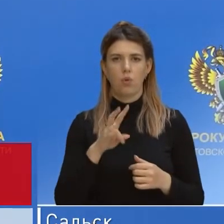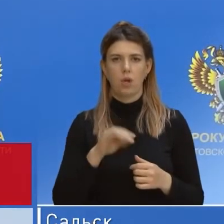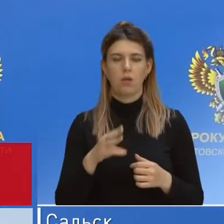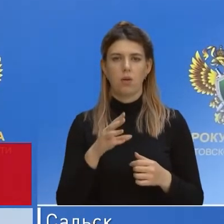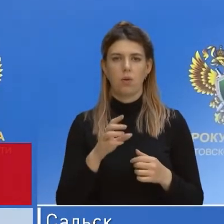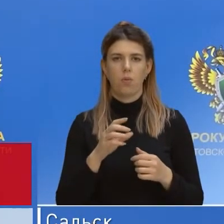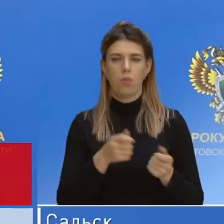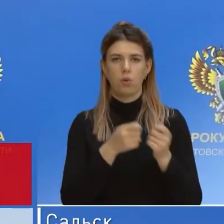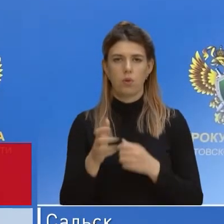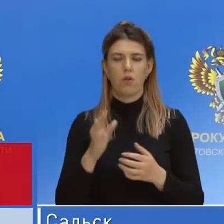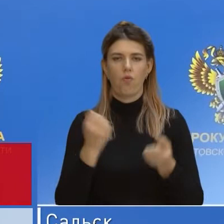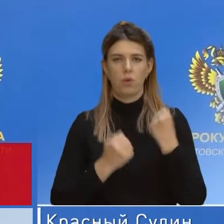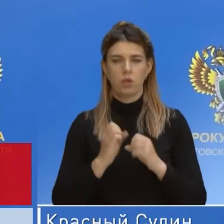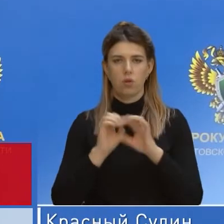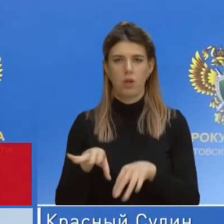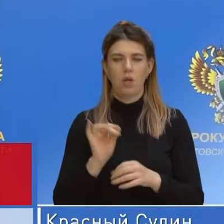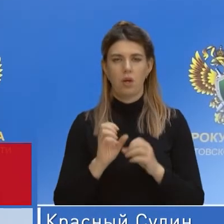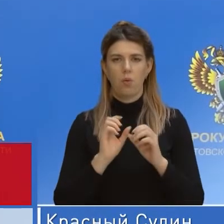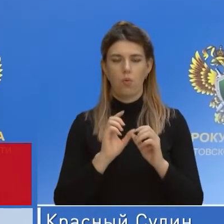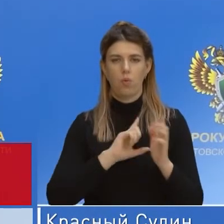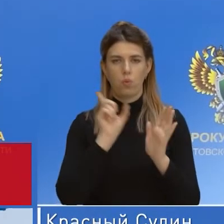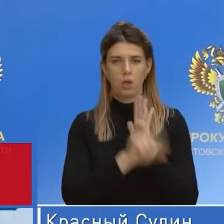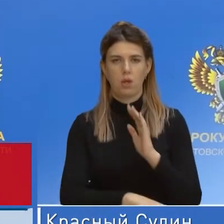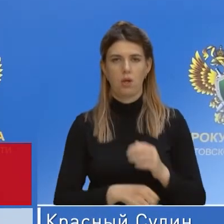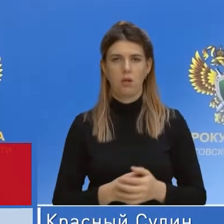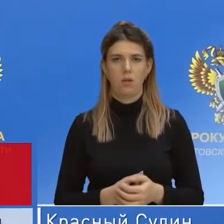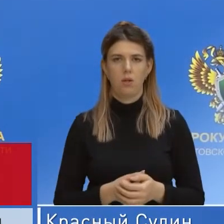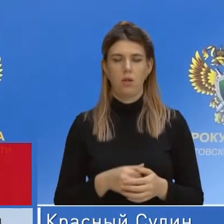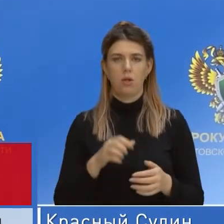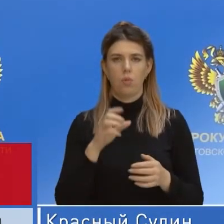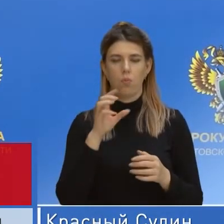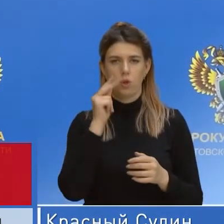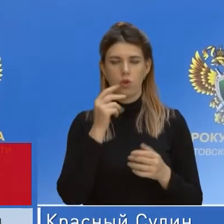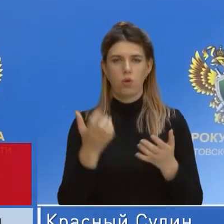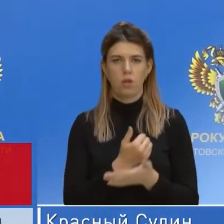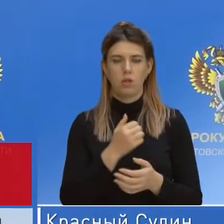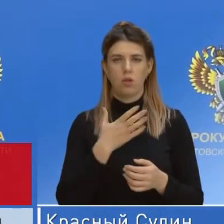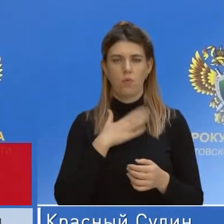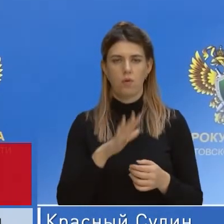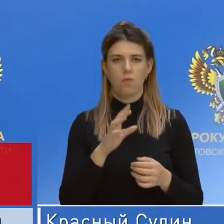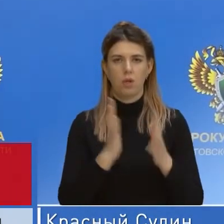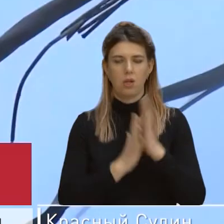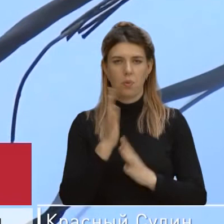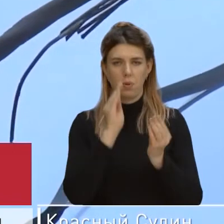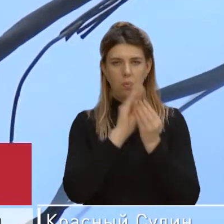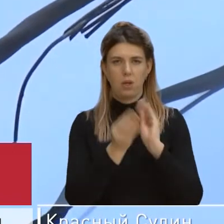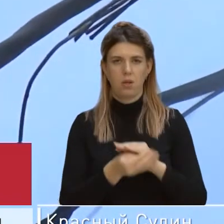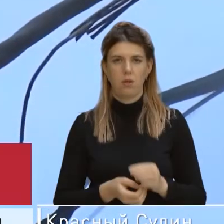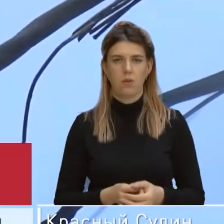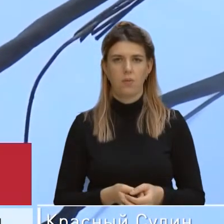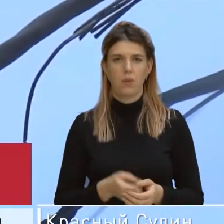погрузил потерпевшего в машину и покинул место происшествия труп мужчины он спрятал в лесополосе